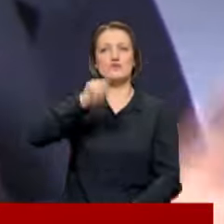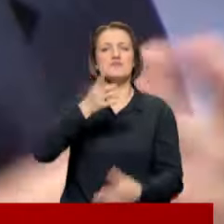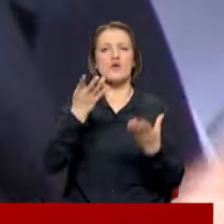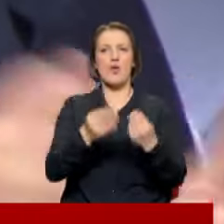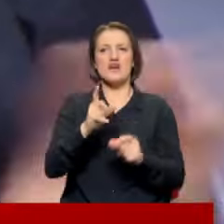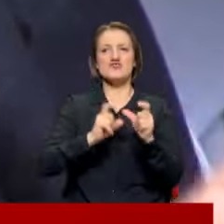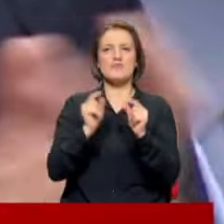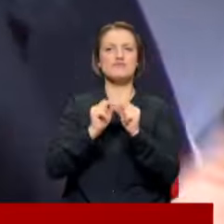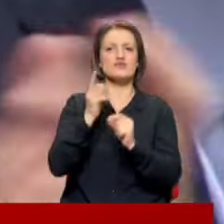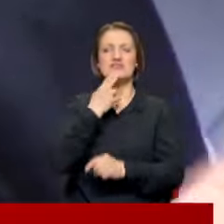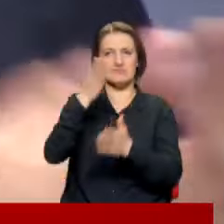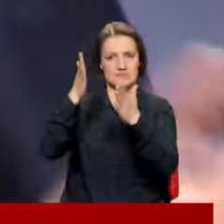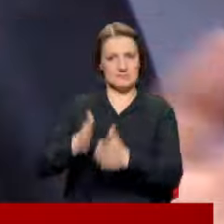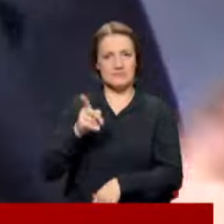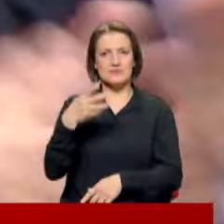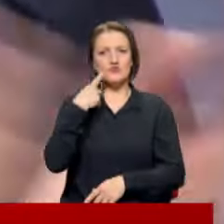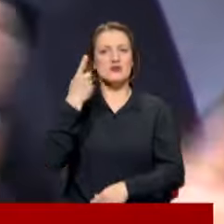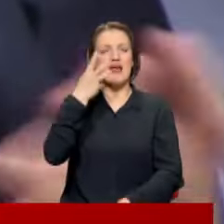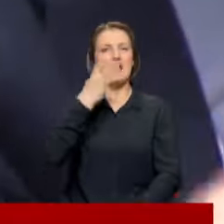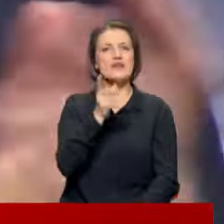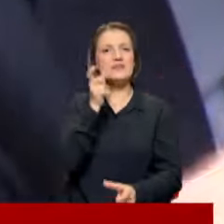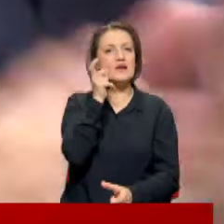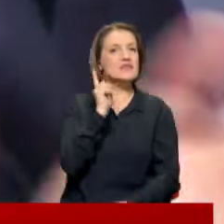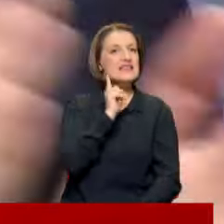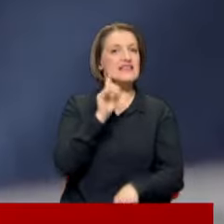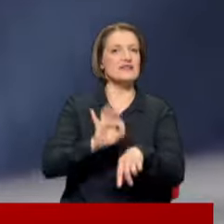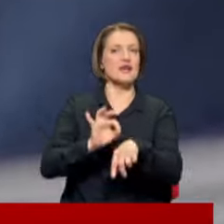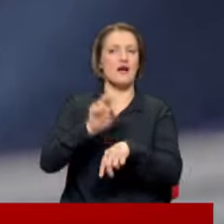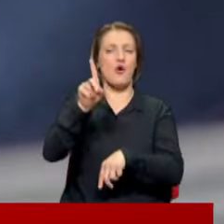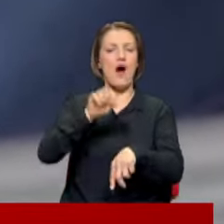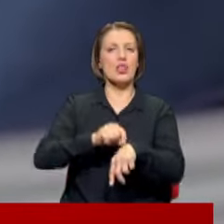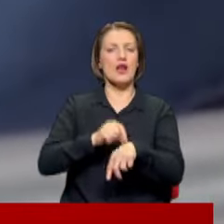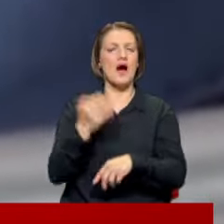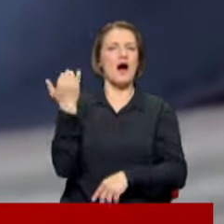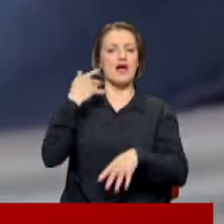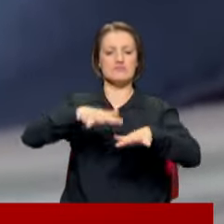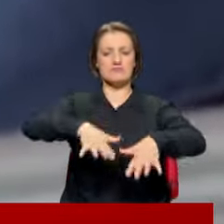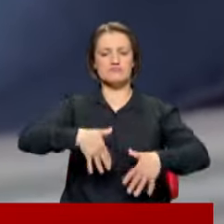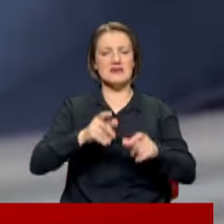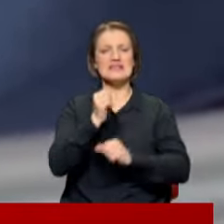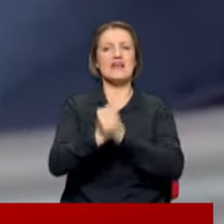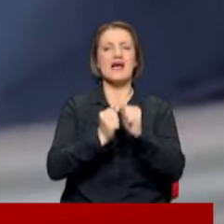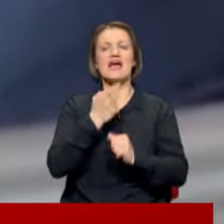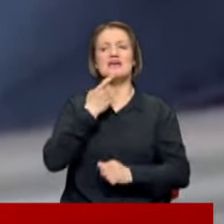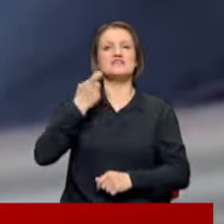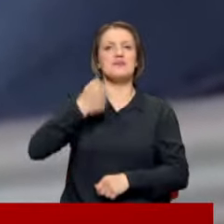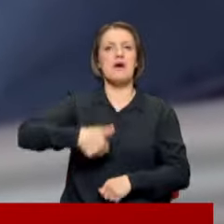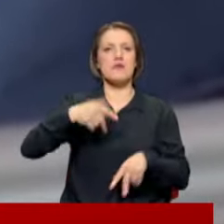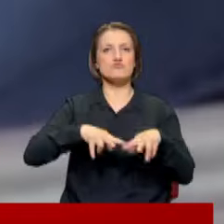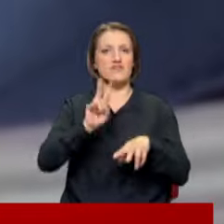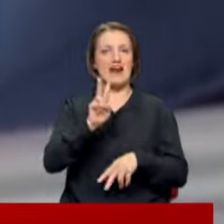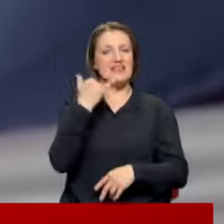oturan Şebnem Bursalı'nın Erdoğan'ı dikkatle dinlediği dakikalar. O anlarda arka sıralarda Sanayi Eski Bakanı Mustafa